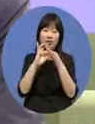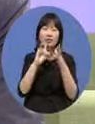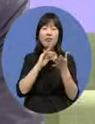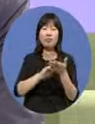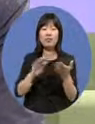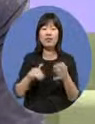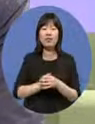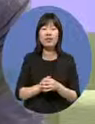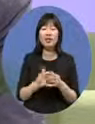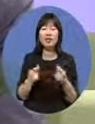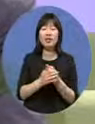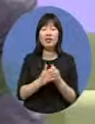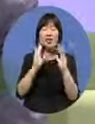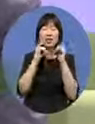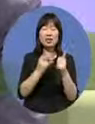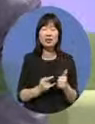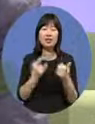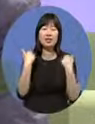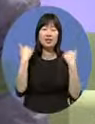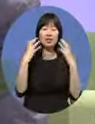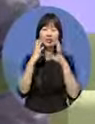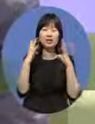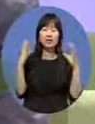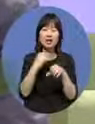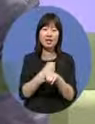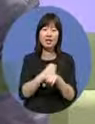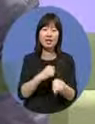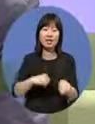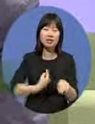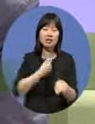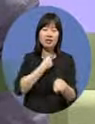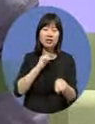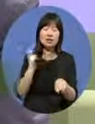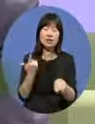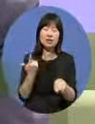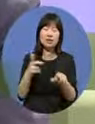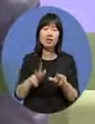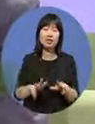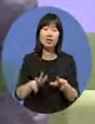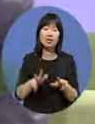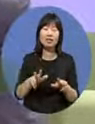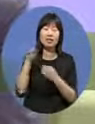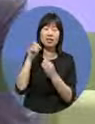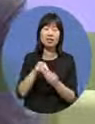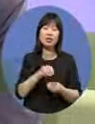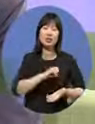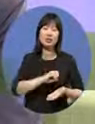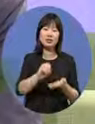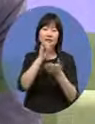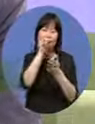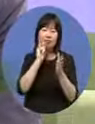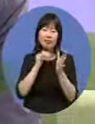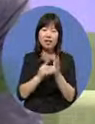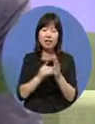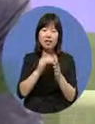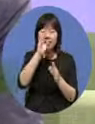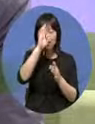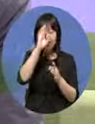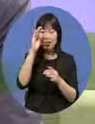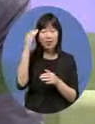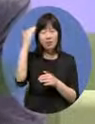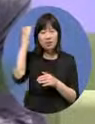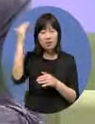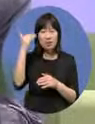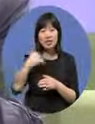이동합니다. 그래서 아이에게 성인 비만이라는 자기 아이가 원치 않는 유산을 이제 물려주는 거죠. 그리고 병, 키,